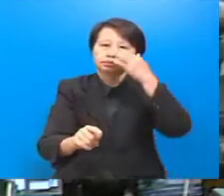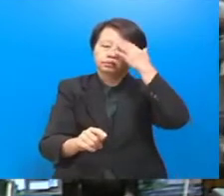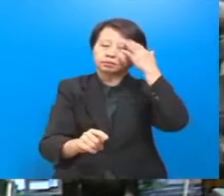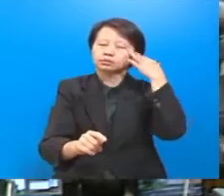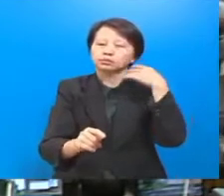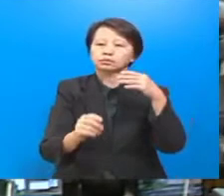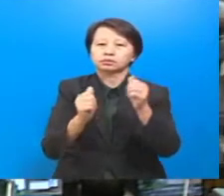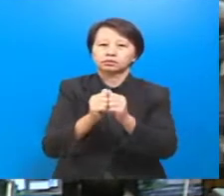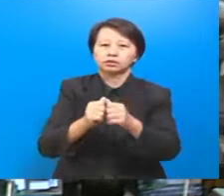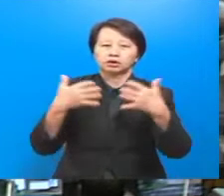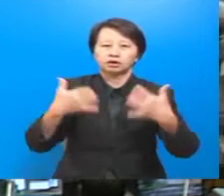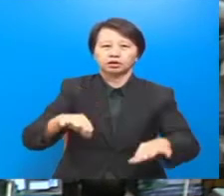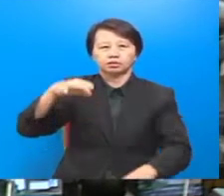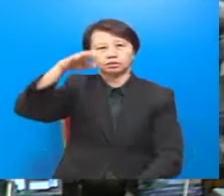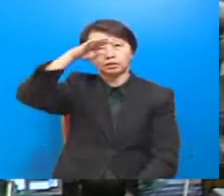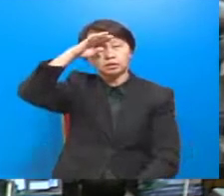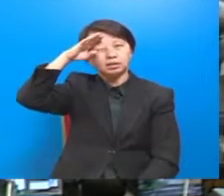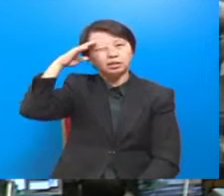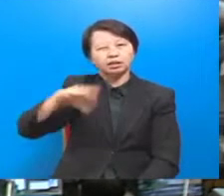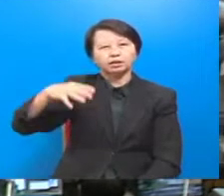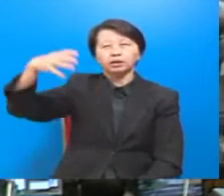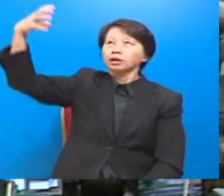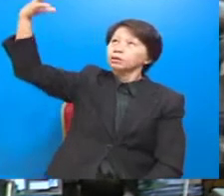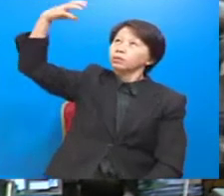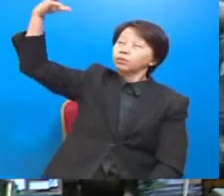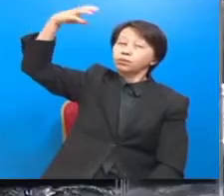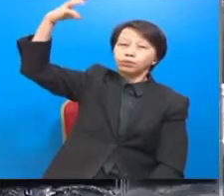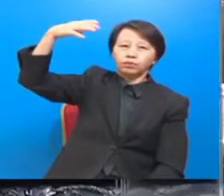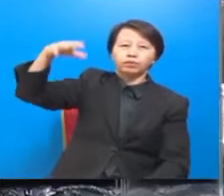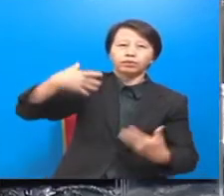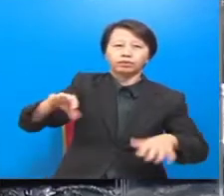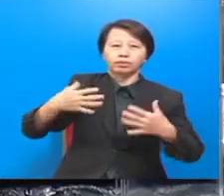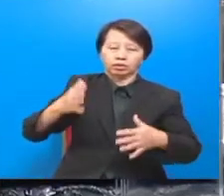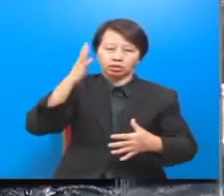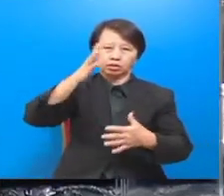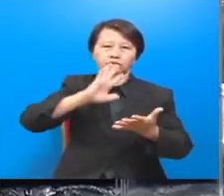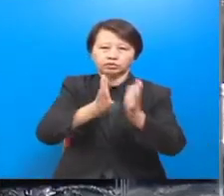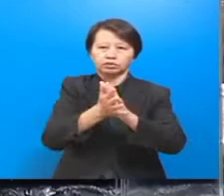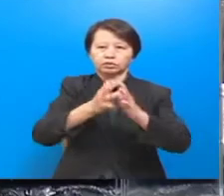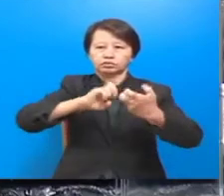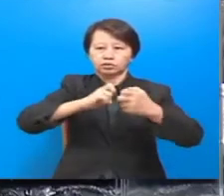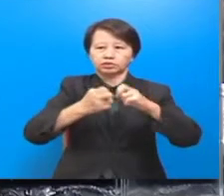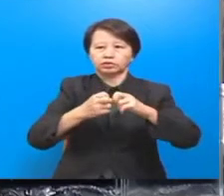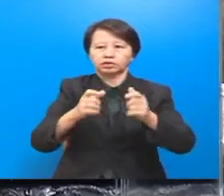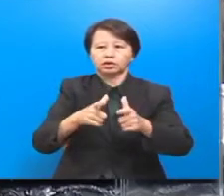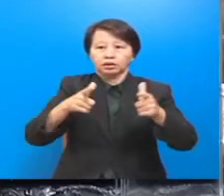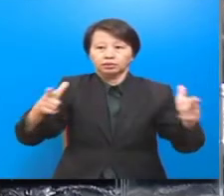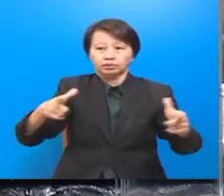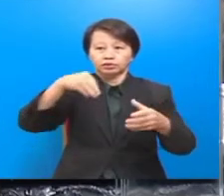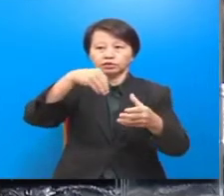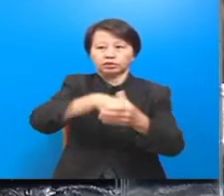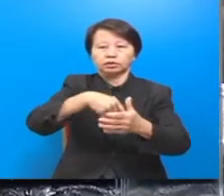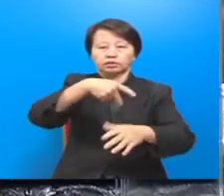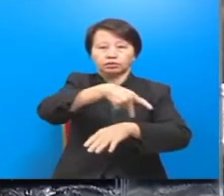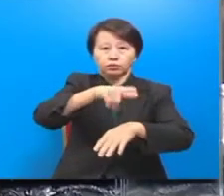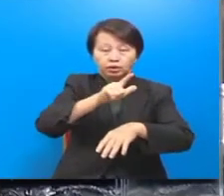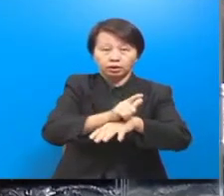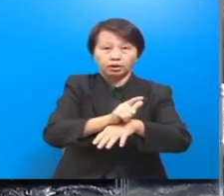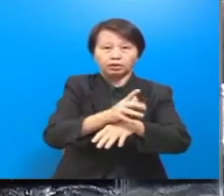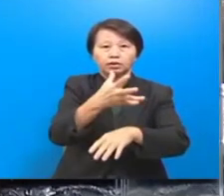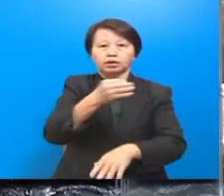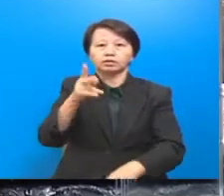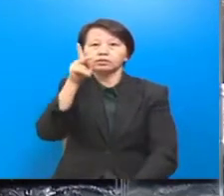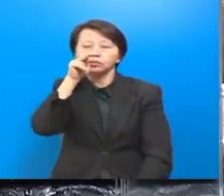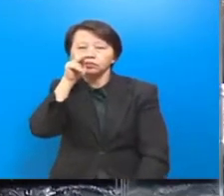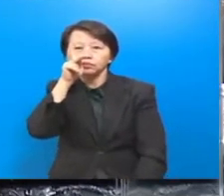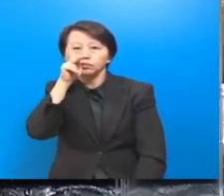red choco kemarau yang kita tahu akan jadi satu isu besar di dalam langkawi allah dan juga di kedap